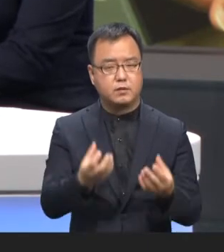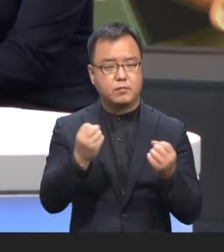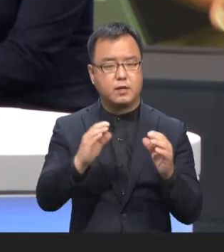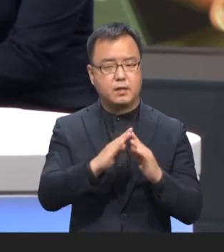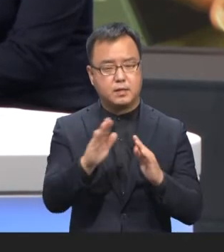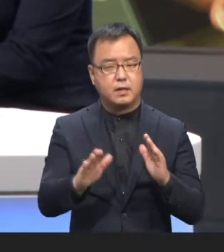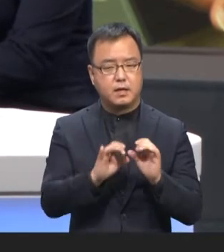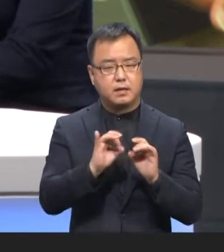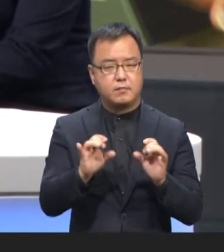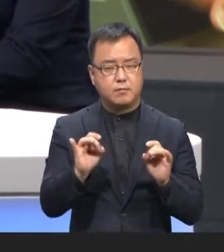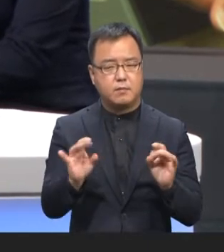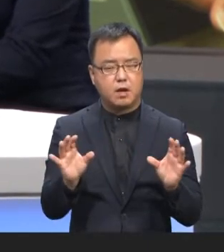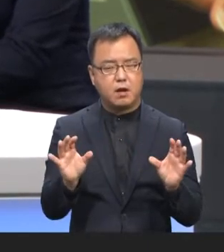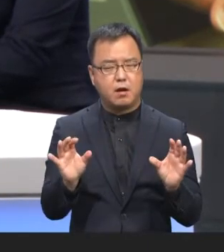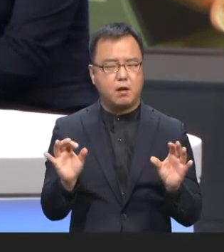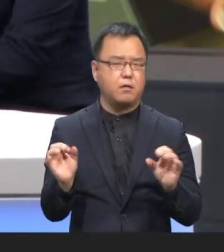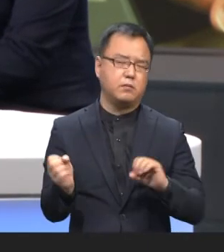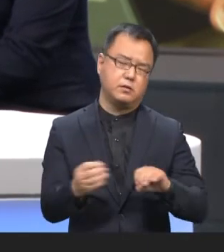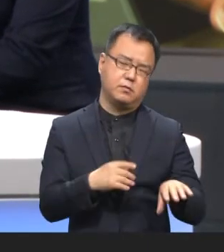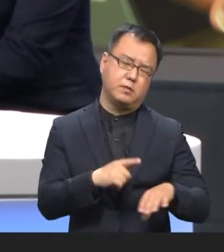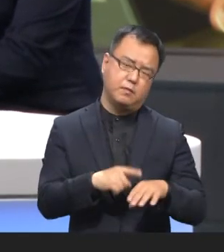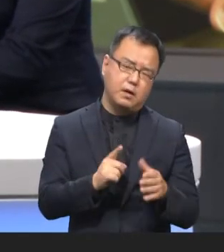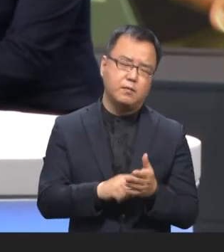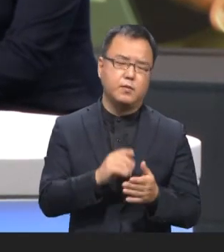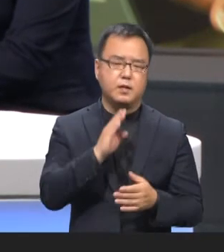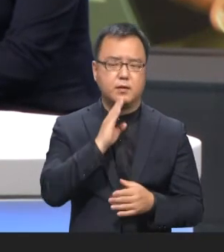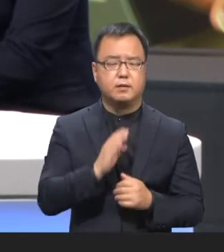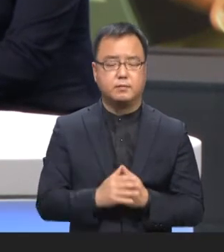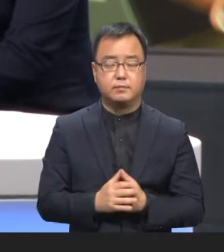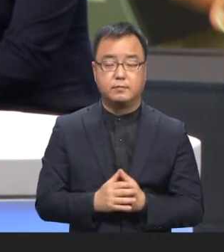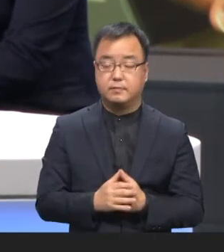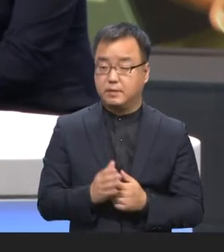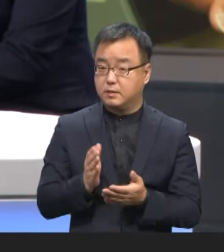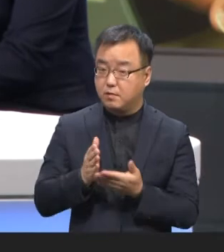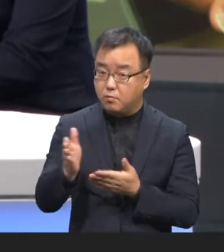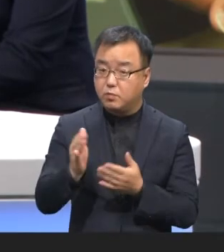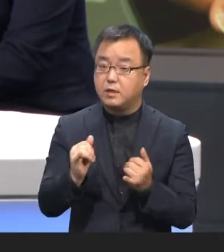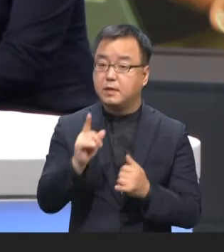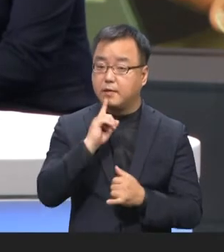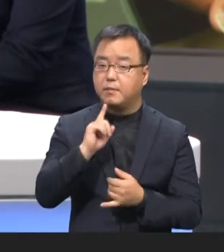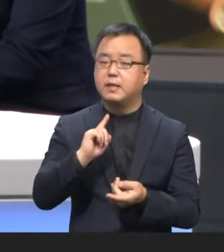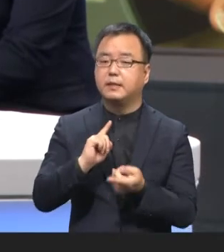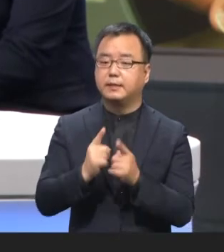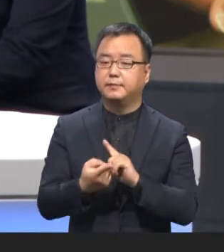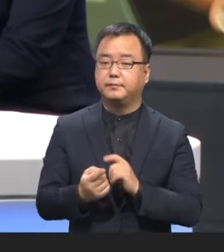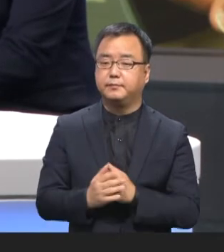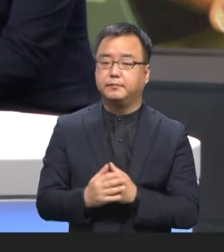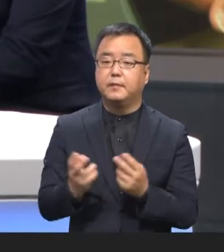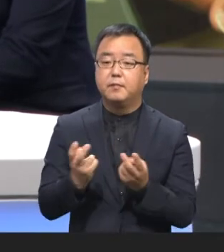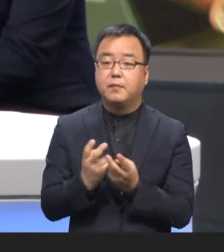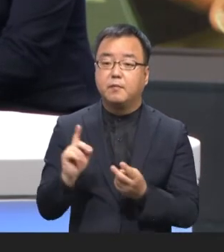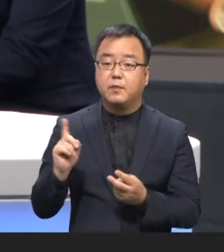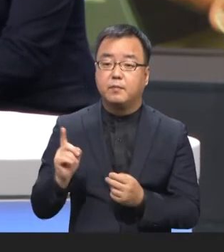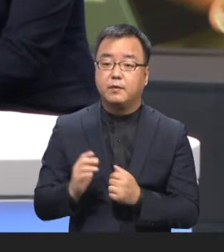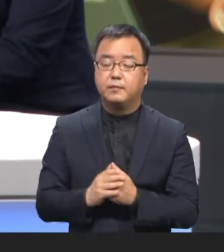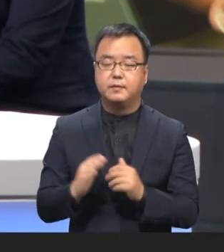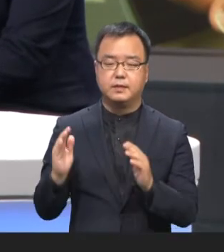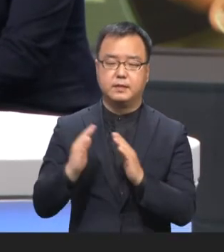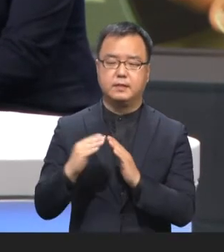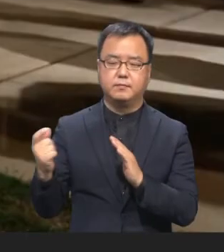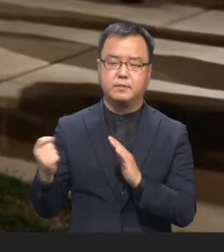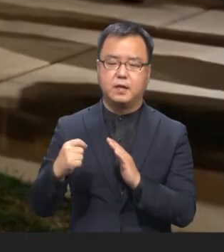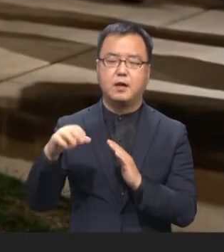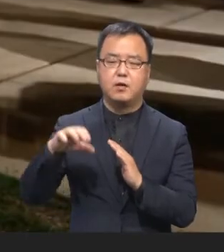상실감 들이 좀 클것 같아요 네 그렇습니다 그래서 전문가들이 대안도 제시를 해 줬는데요 대표적인게 집 주변에